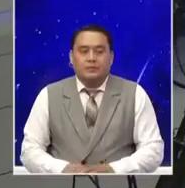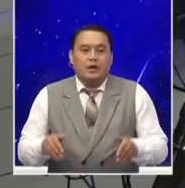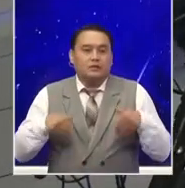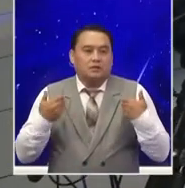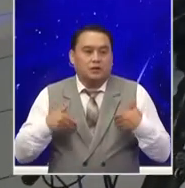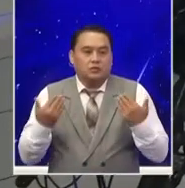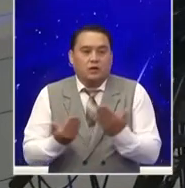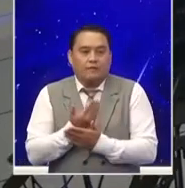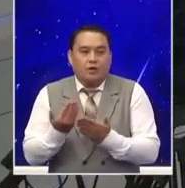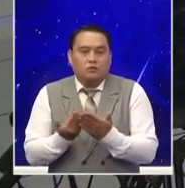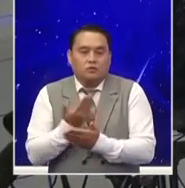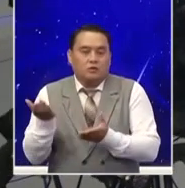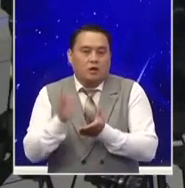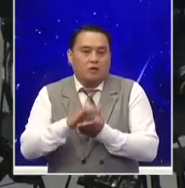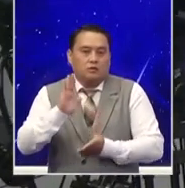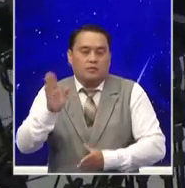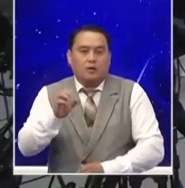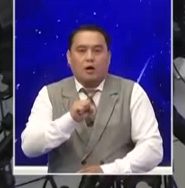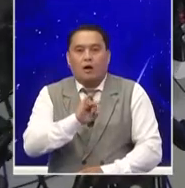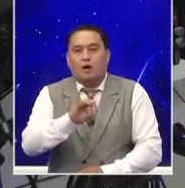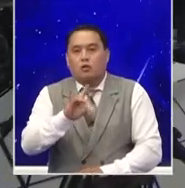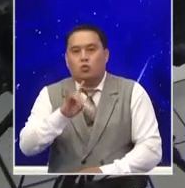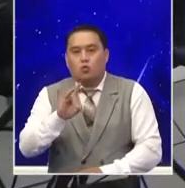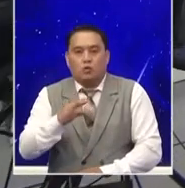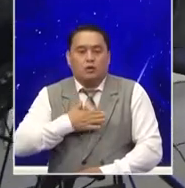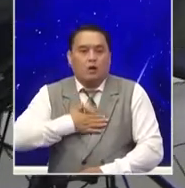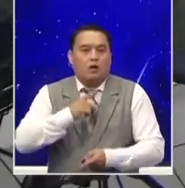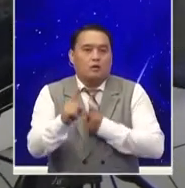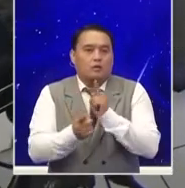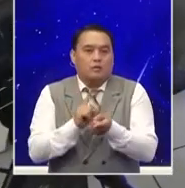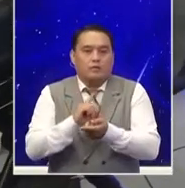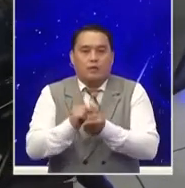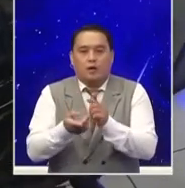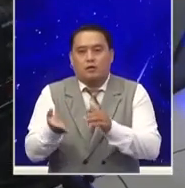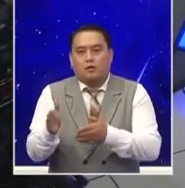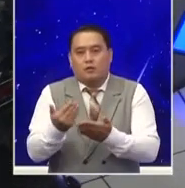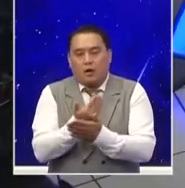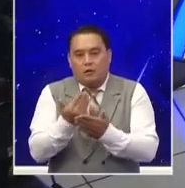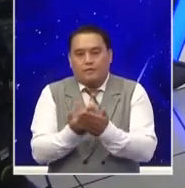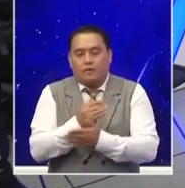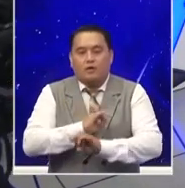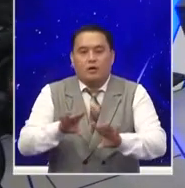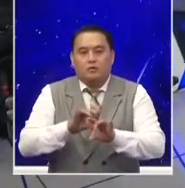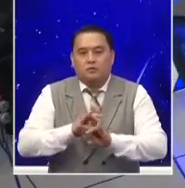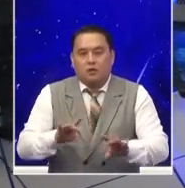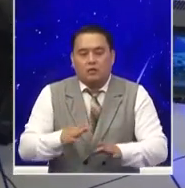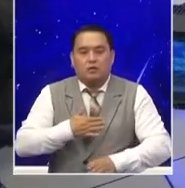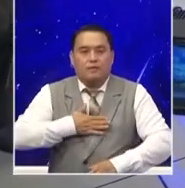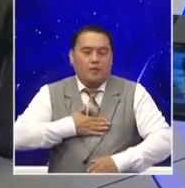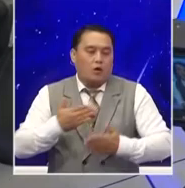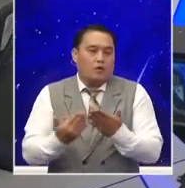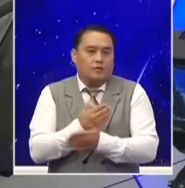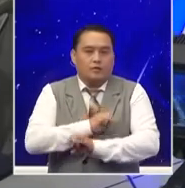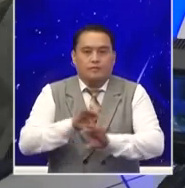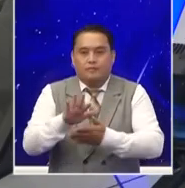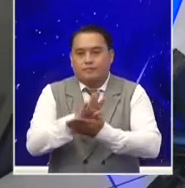Здравствуйте, в эфире телеканала ЖТСУ «Время новостей». В студии для вас работает Айнур Мейрханова, сурдоперевод обеспечивает Марат Джумабеков. В начале выпуска коротко